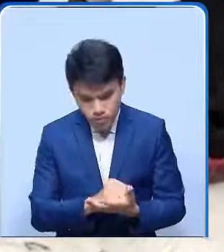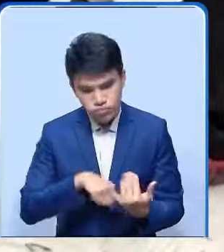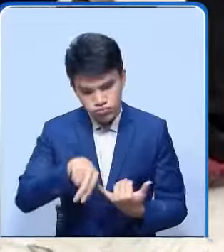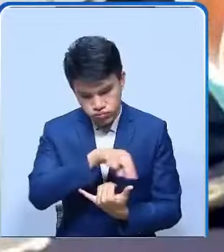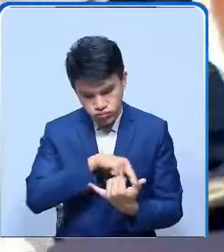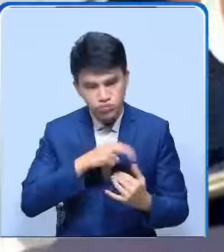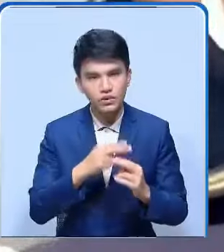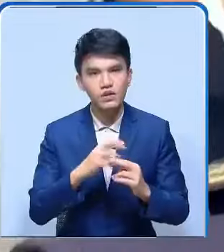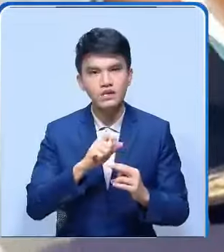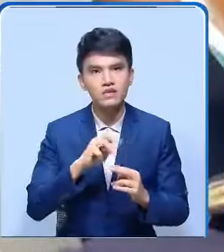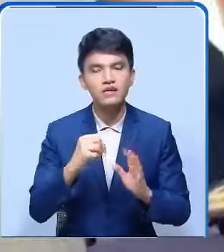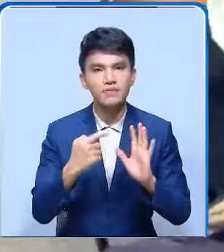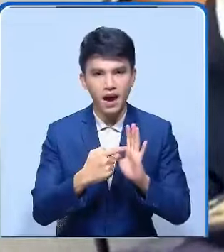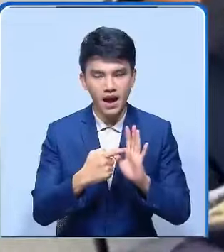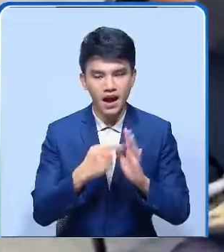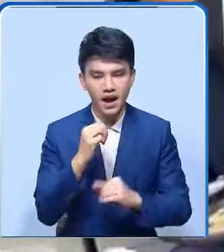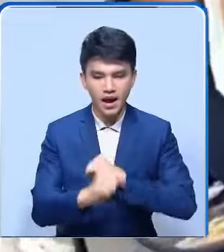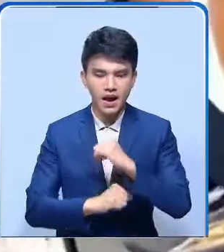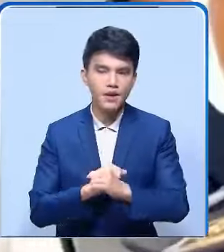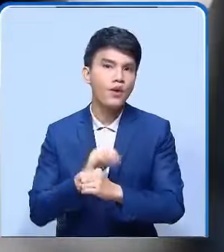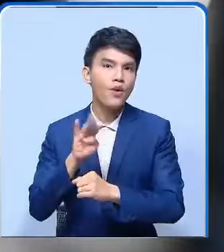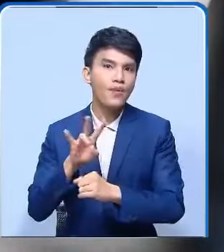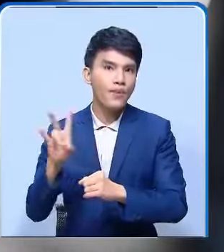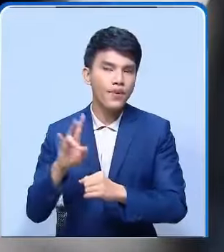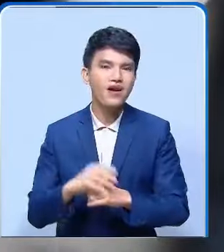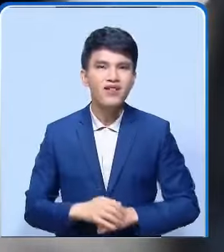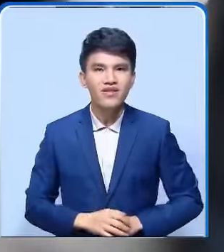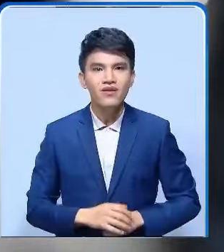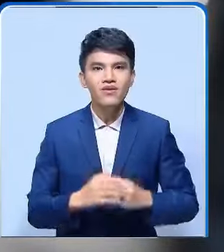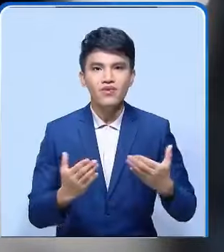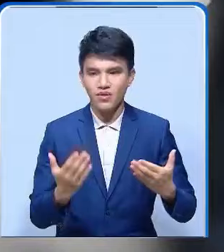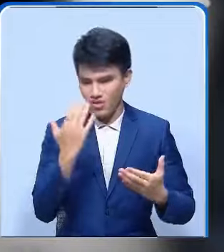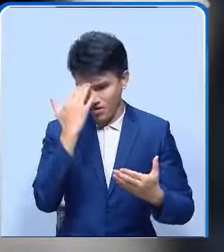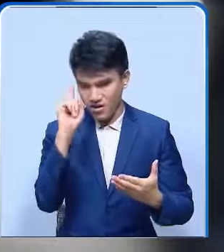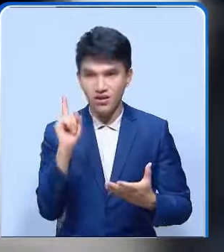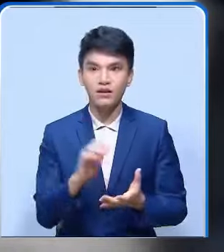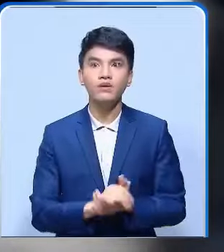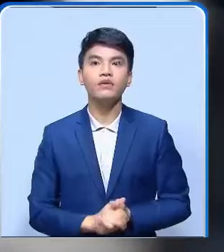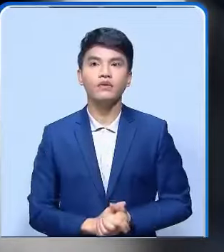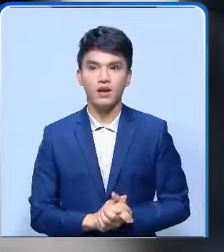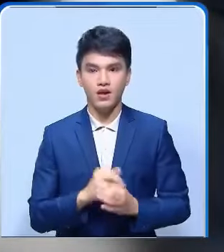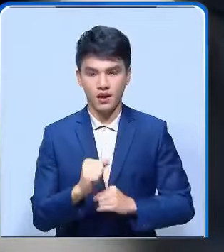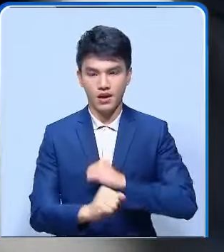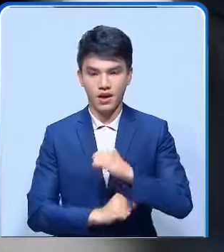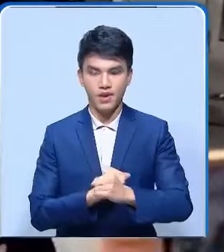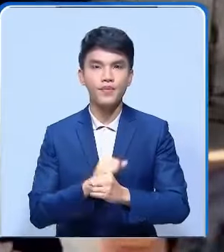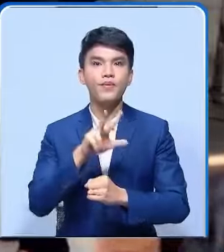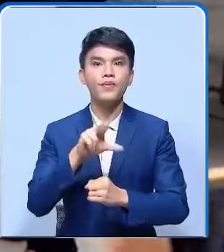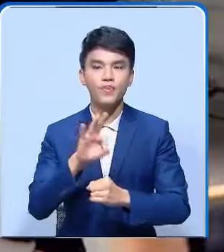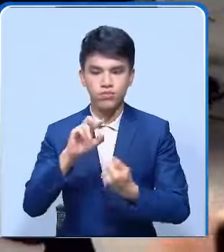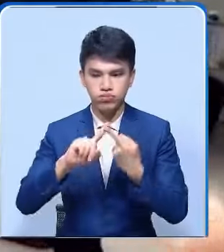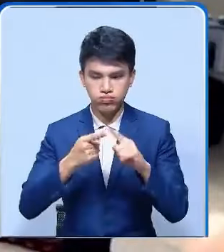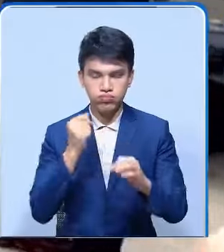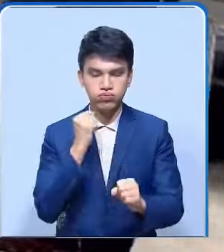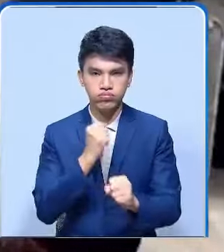าอิมาฮิมอามัดค่ะอายุ47ปีเป็นชาวเมียนมาหลังจากถูกนายต้นหุ้ยอายุ39ปีเพื่อนร่วมชาติ